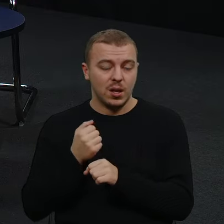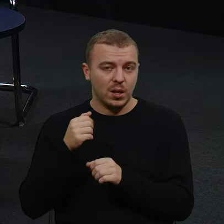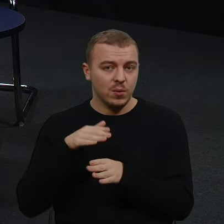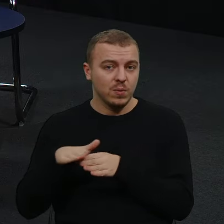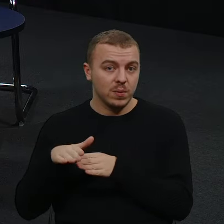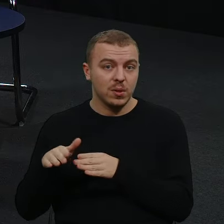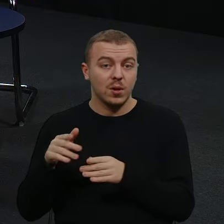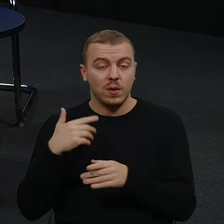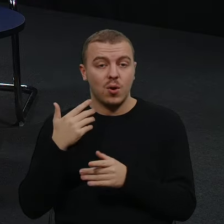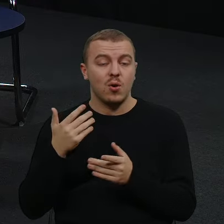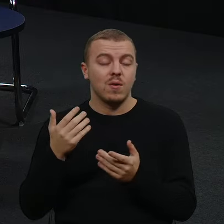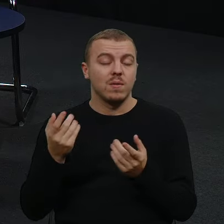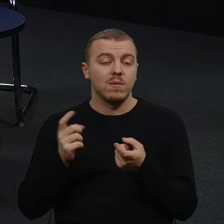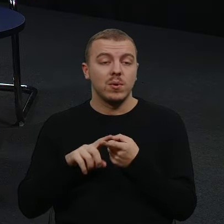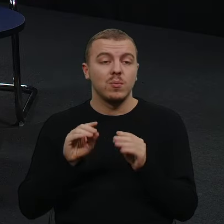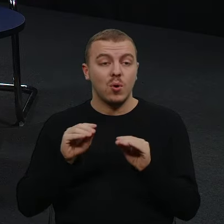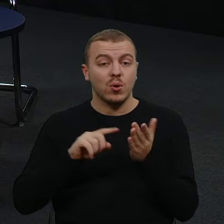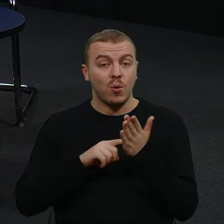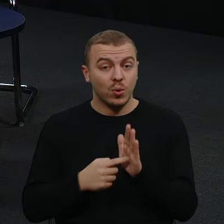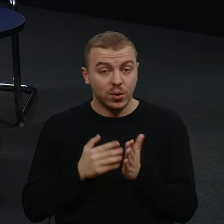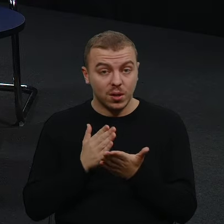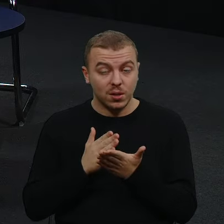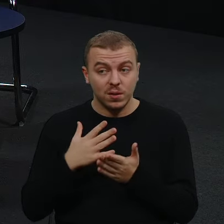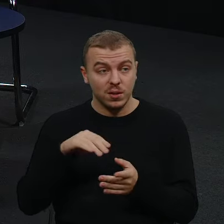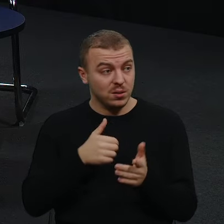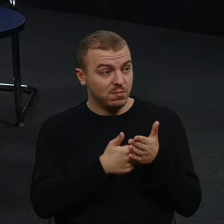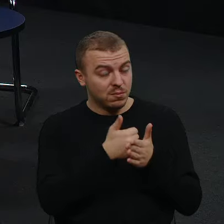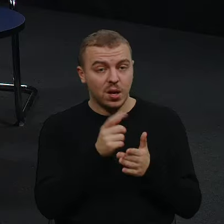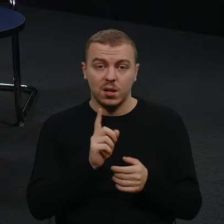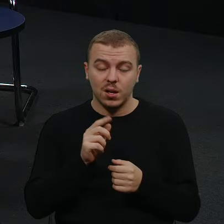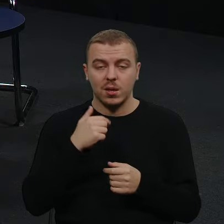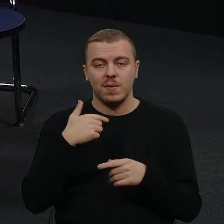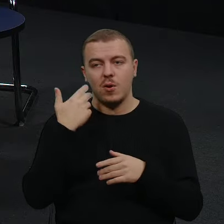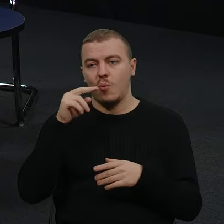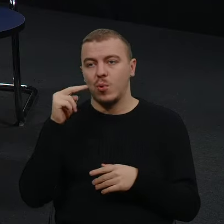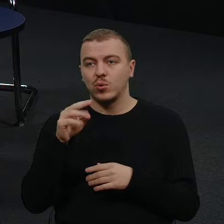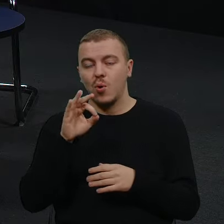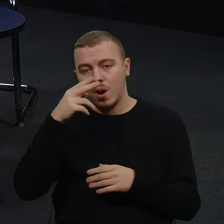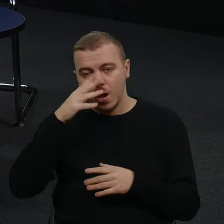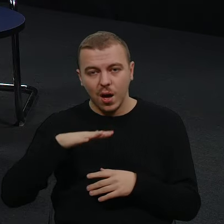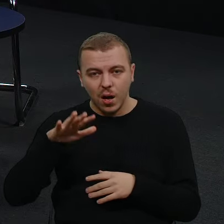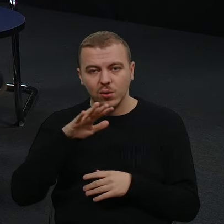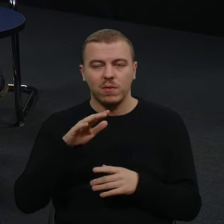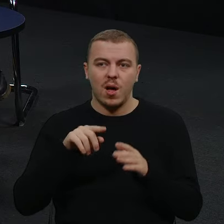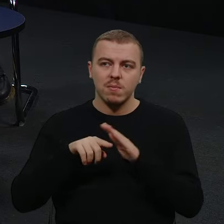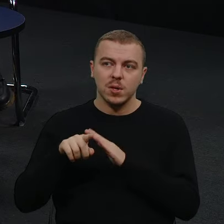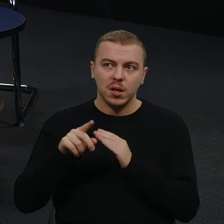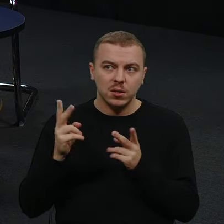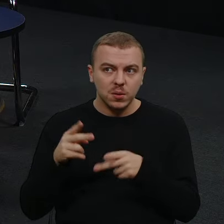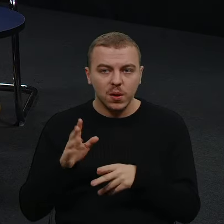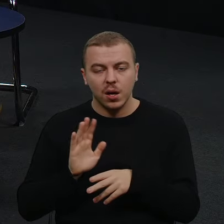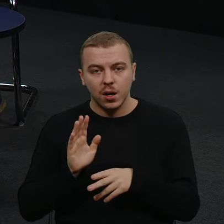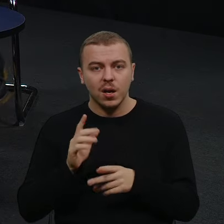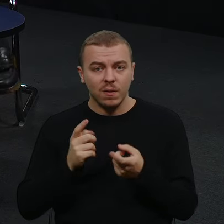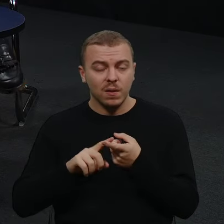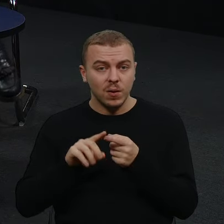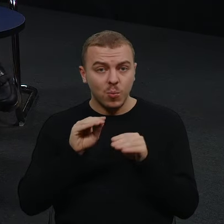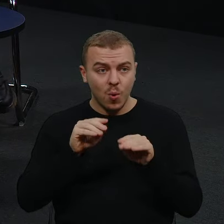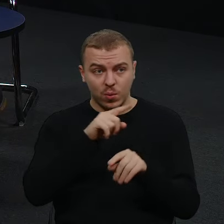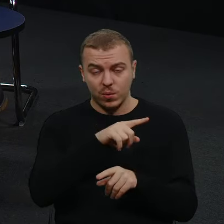autoriteto vėl priklauso požiūris į tą pačią tėvynę, į Lietuvą, į emigraciją ir į daug kitų